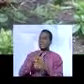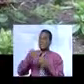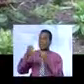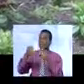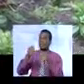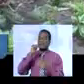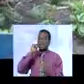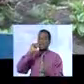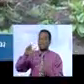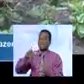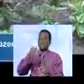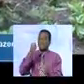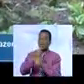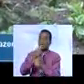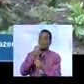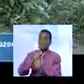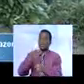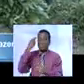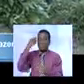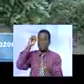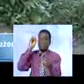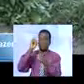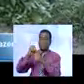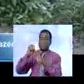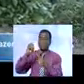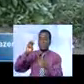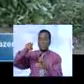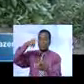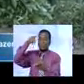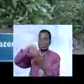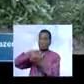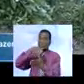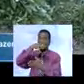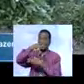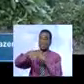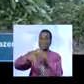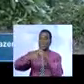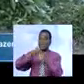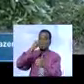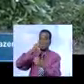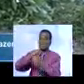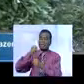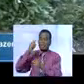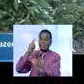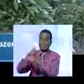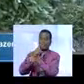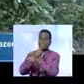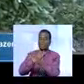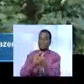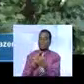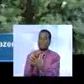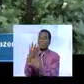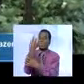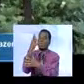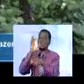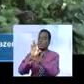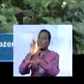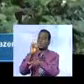les femmes au travail pour les objectifs du millénaire pour le développement et l'émergence de la Côte